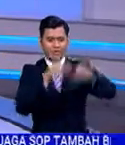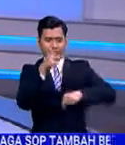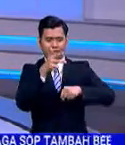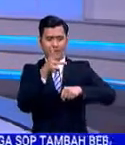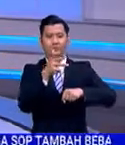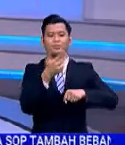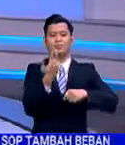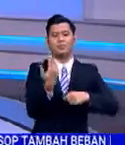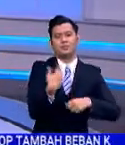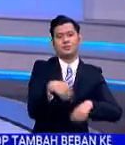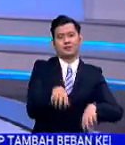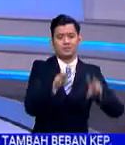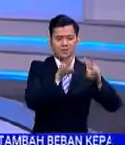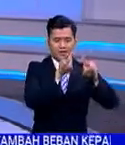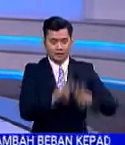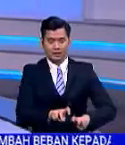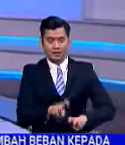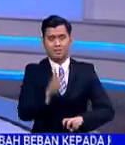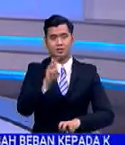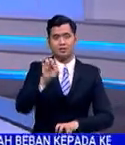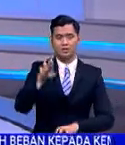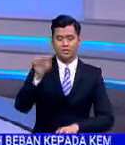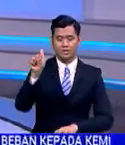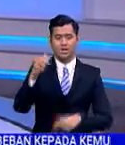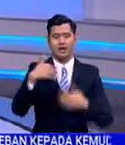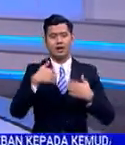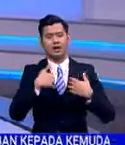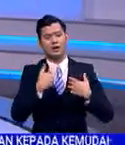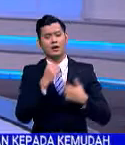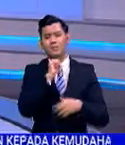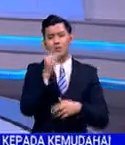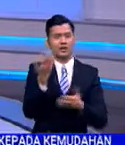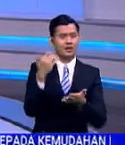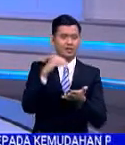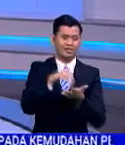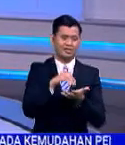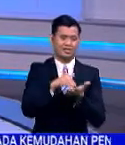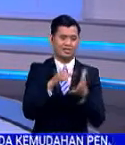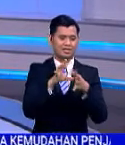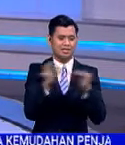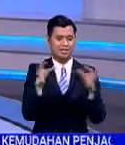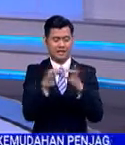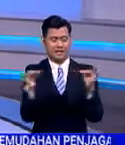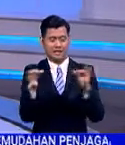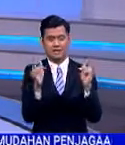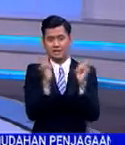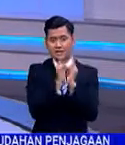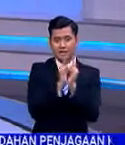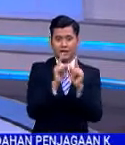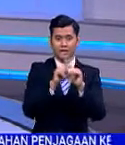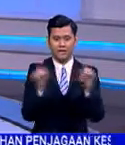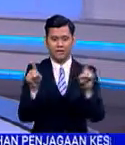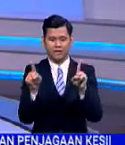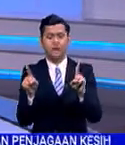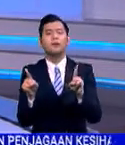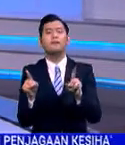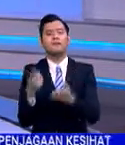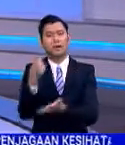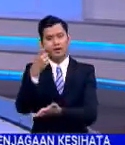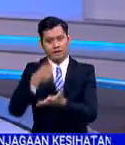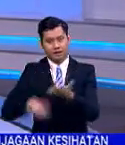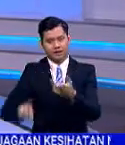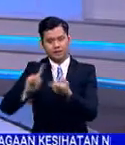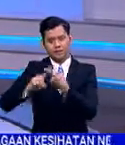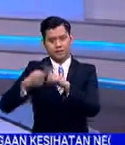viral. Jelas Wan Effendi, elemen cinta bukan lagi intipati utama, tetapi nilai persahabatan